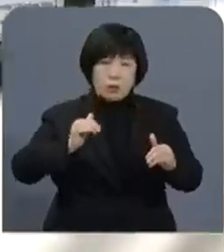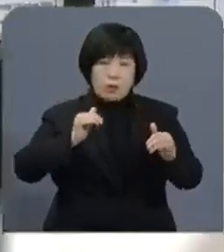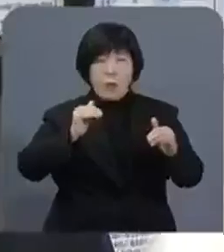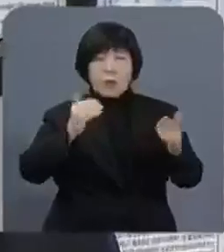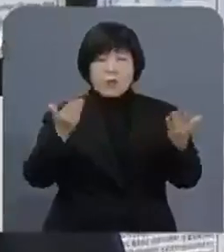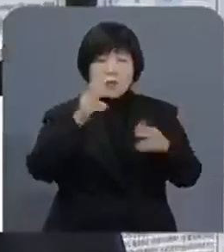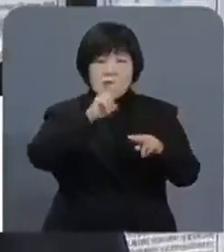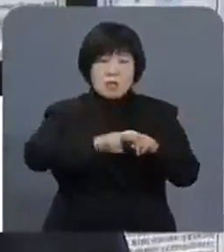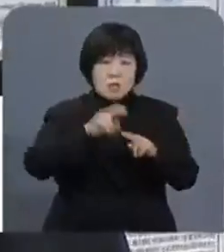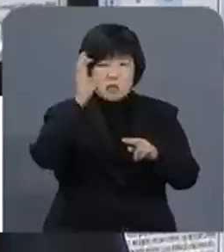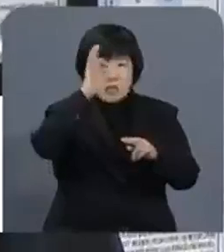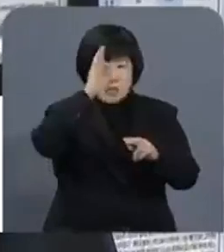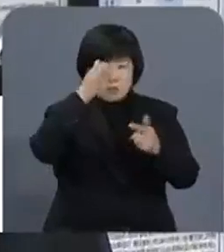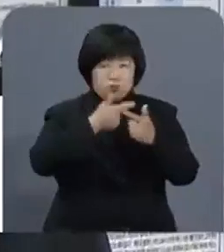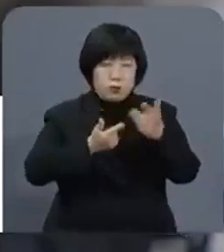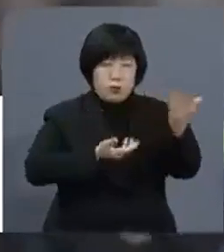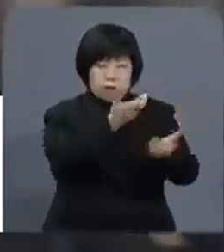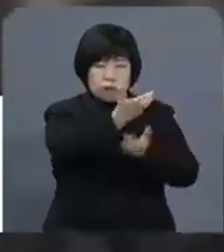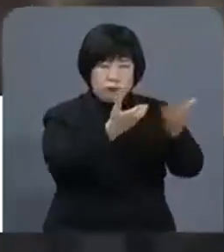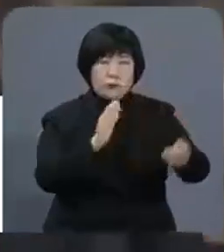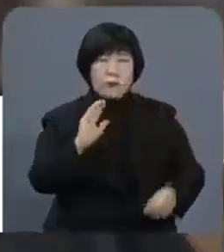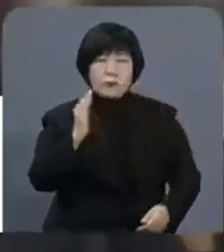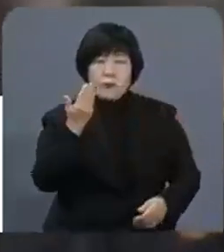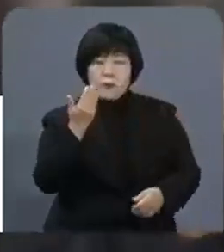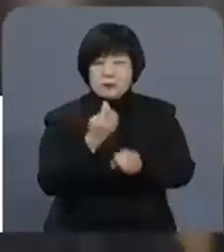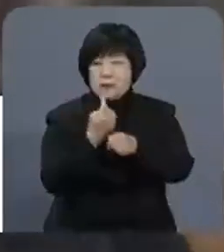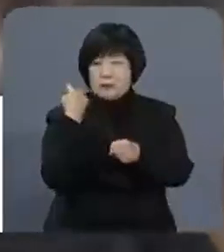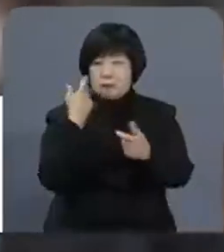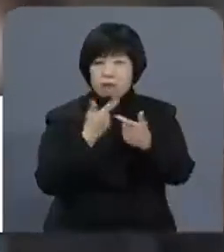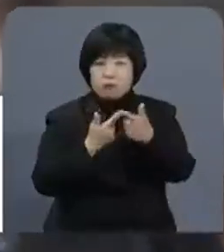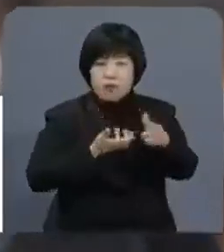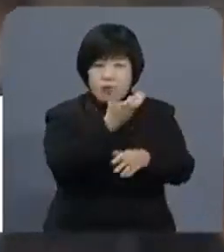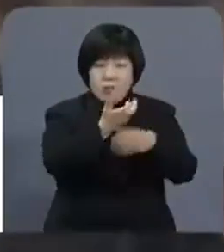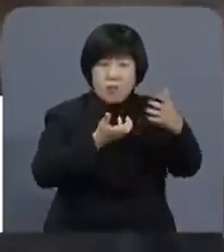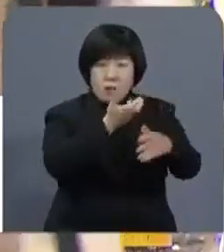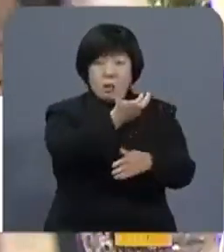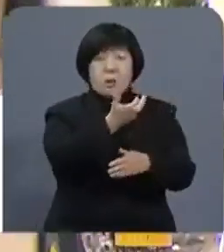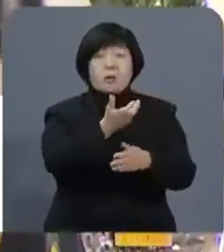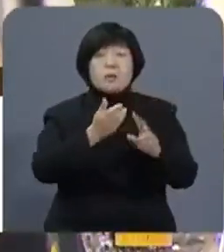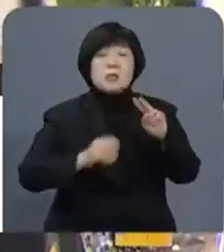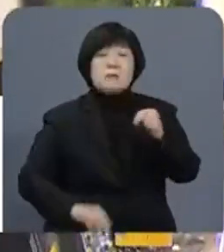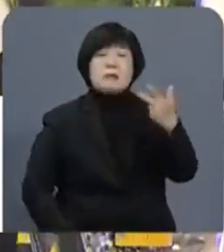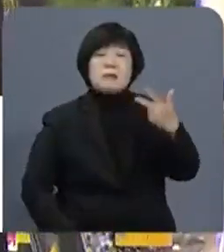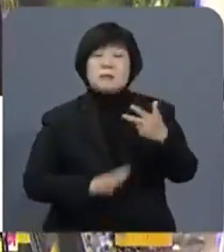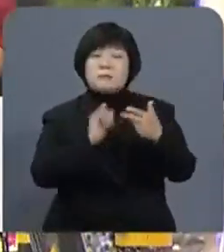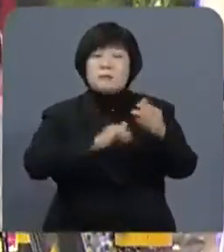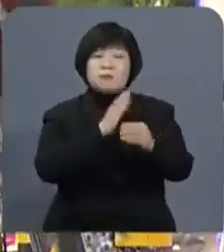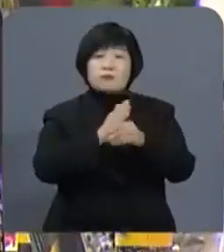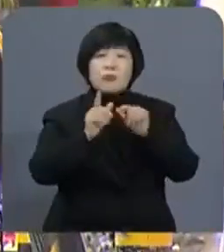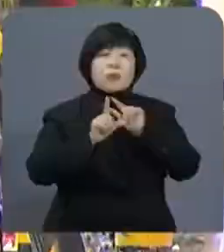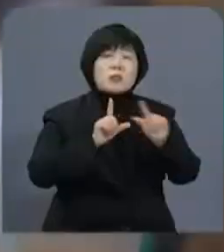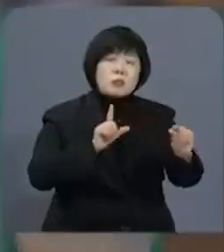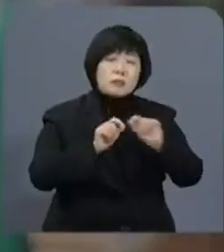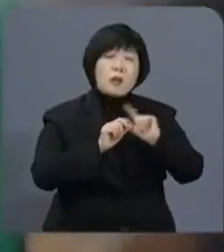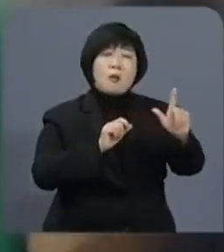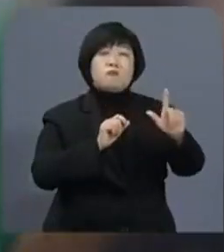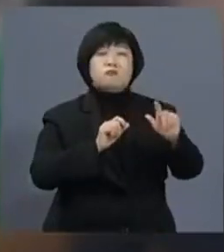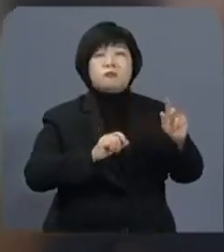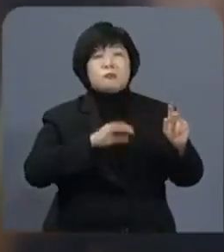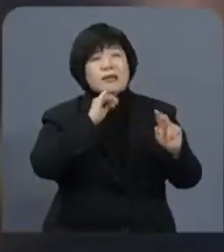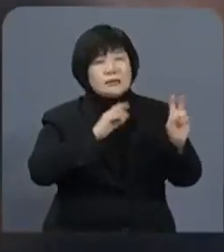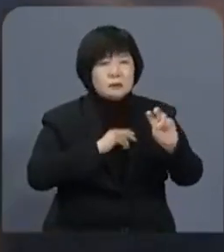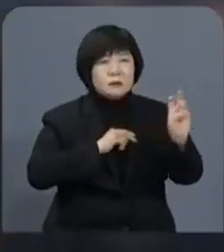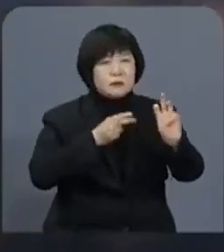찾아 부산을 떨 합니다 지난해 부산의 수 뉴트리 인구 2만 7천 명 가운데 대부분이 이 30대인